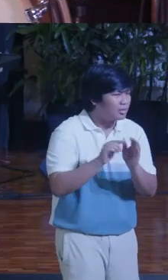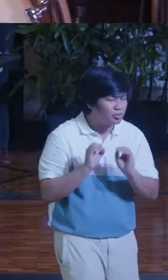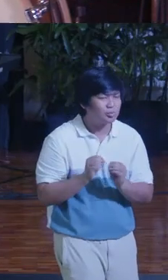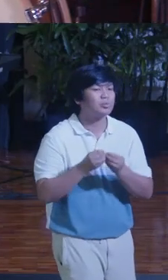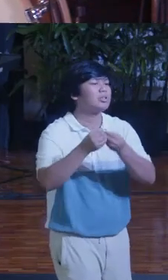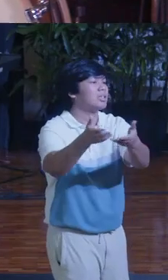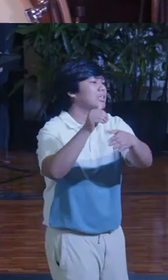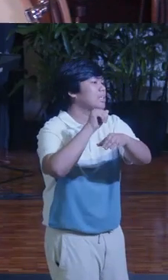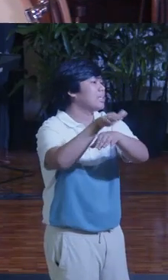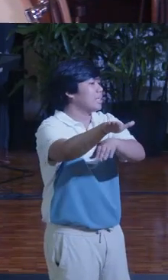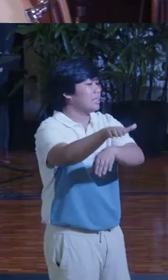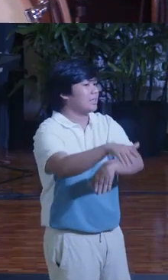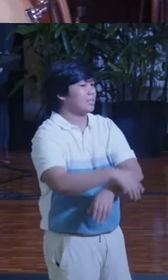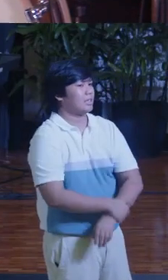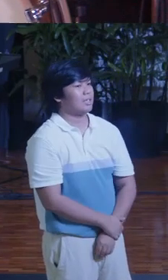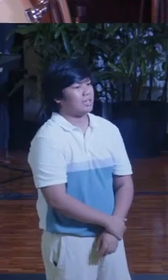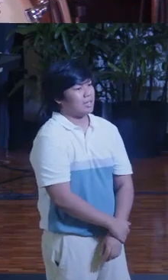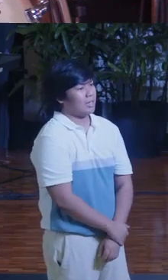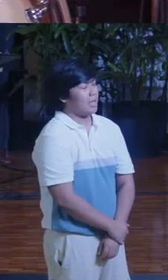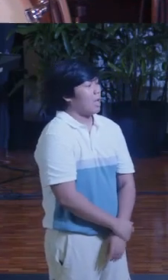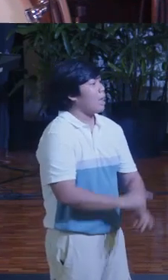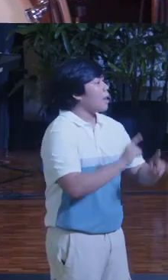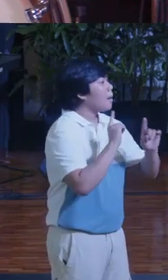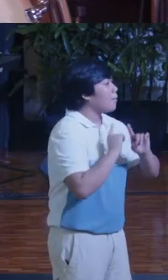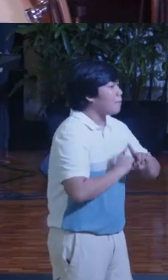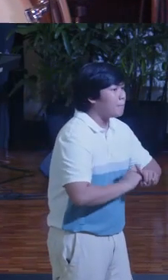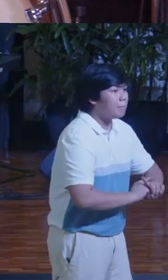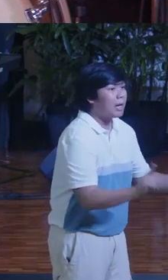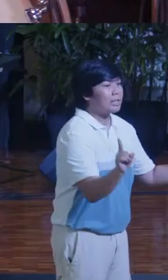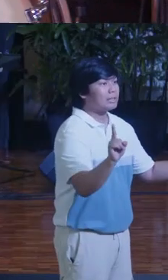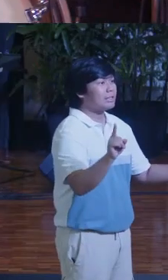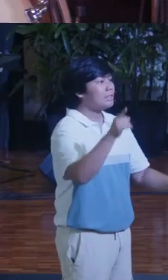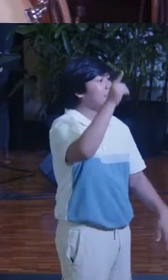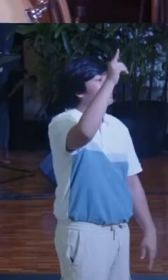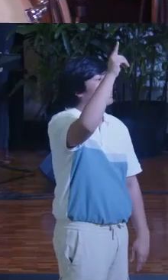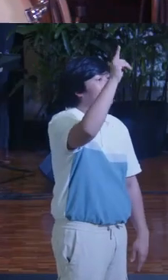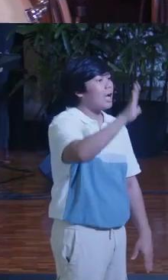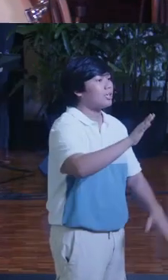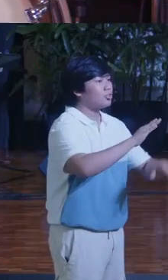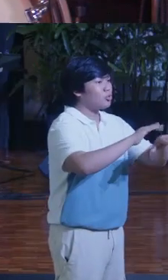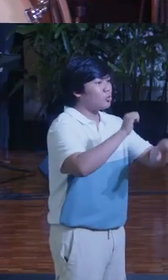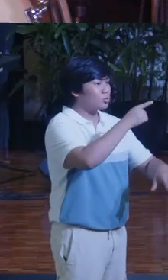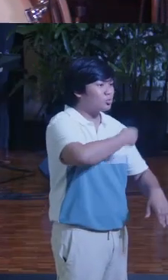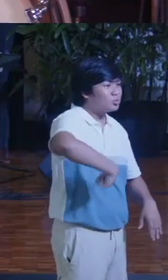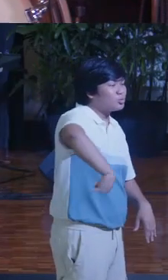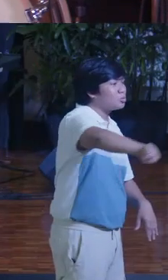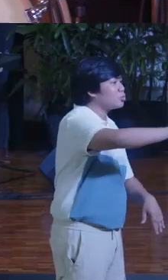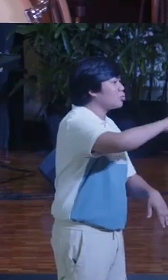letter. Mga kapatid, tinawag po tayong lahat ng Diyos na maging misyonero.